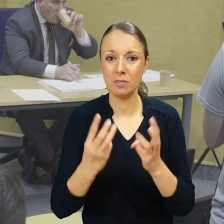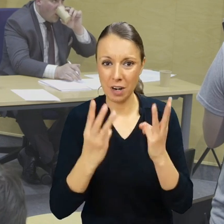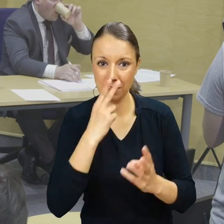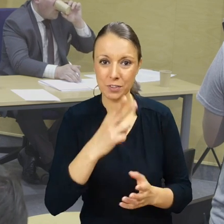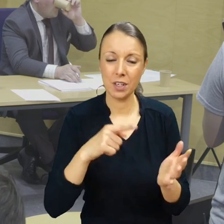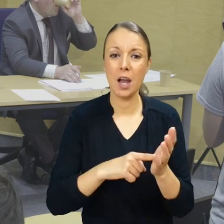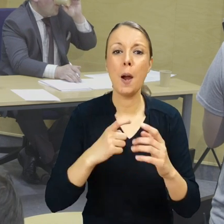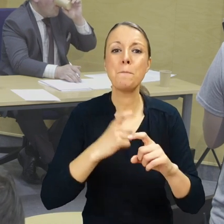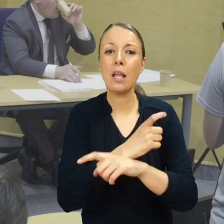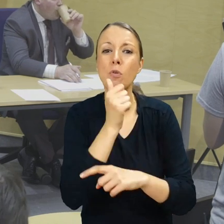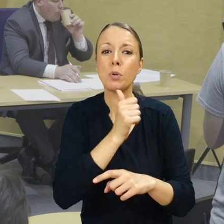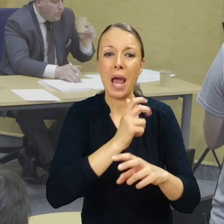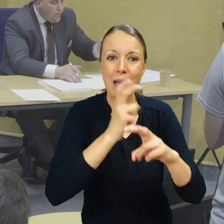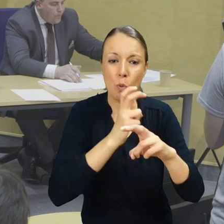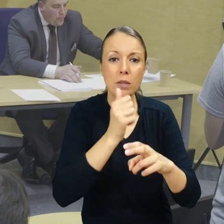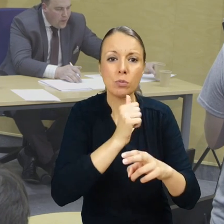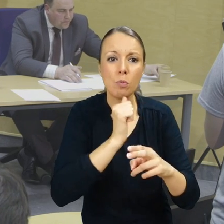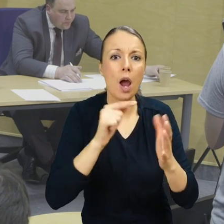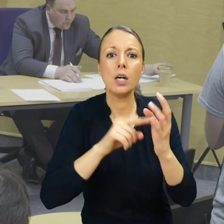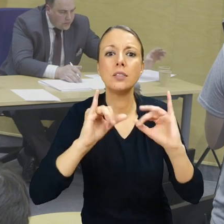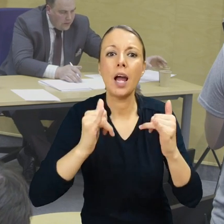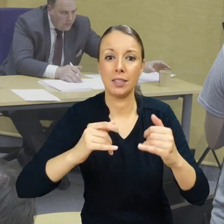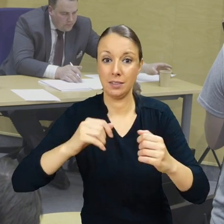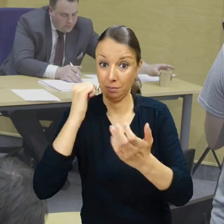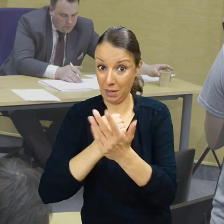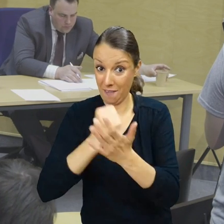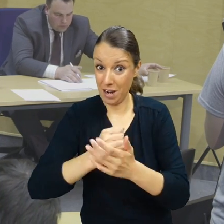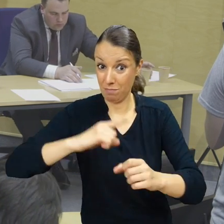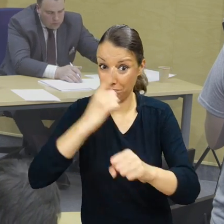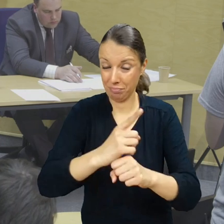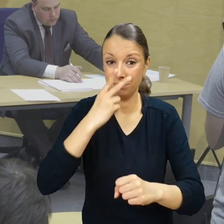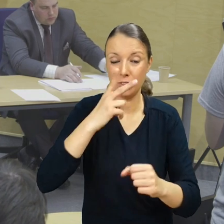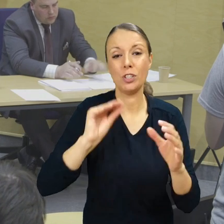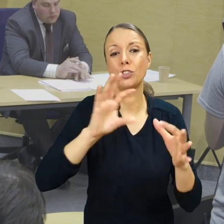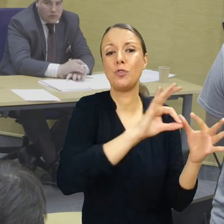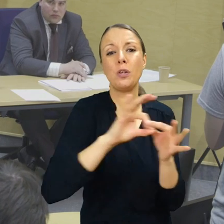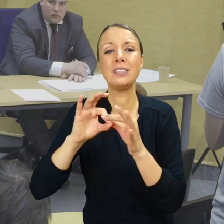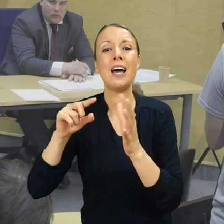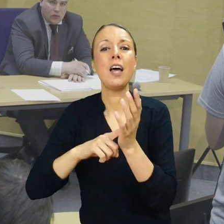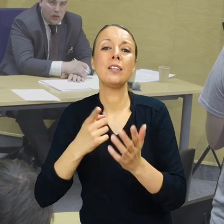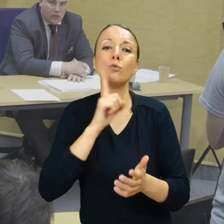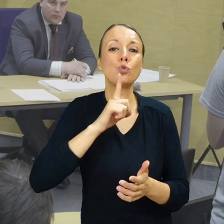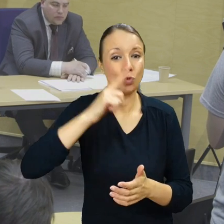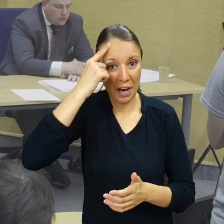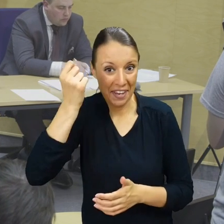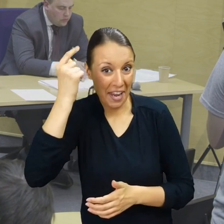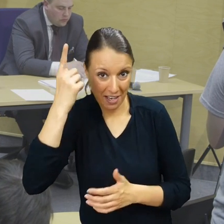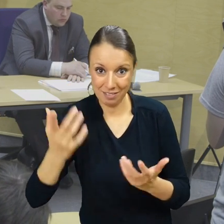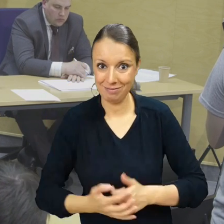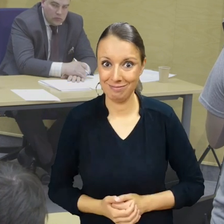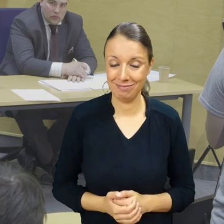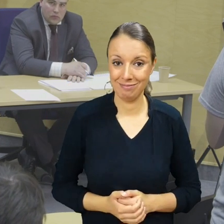rozstrzygać sprawy, jest kluczowy w kontekście rozwoju sztucznej inteligencji. I mam nadzieję, że tutaj taka linia